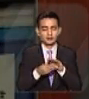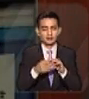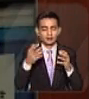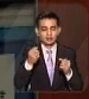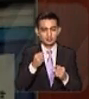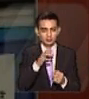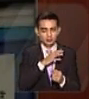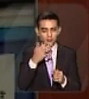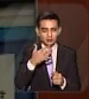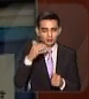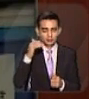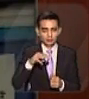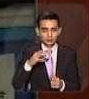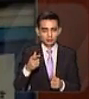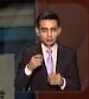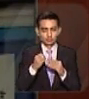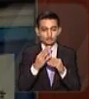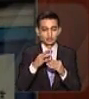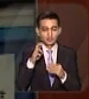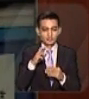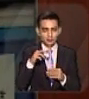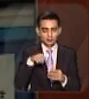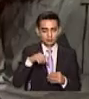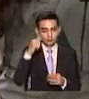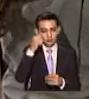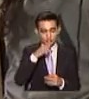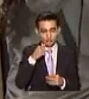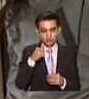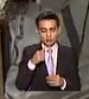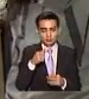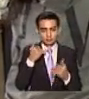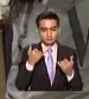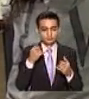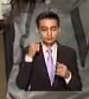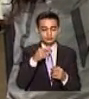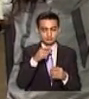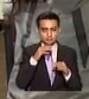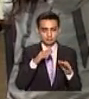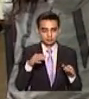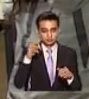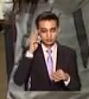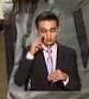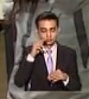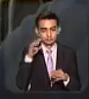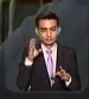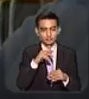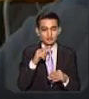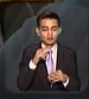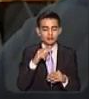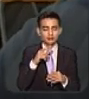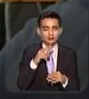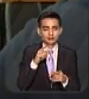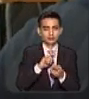размере 50 тысяч тенге 14 января этого года. Все 1145 учеников школы изменений пока